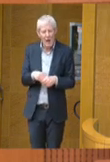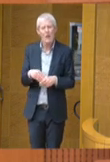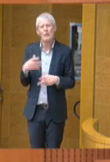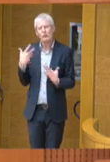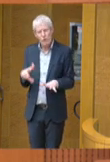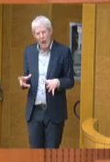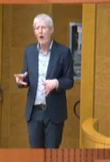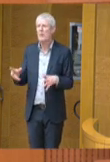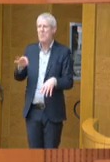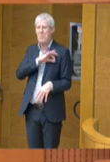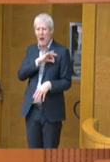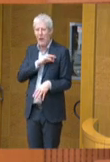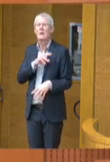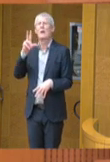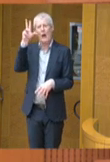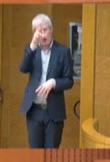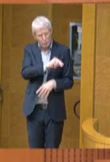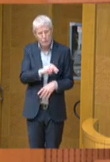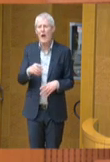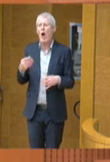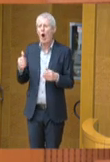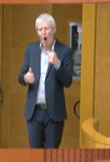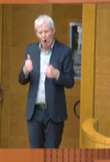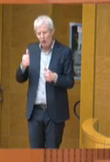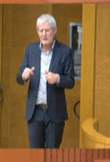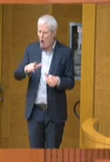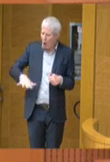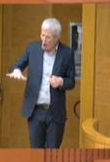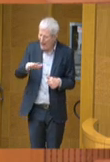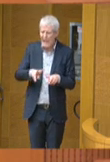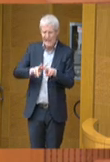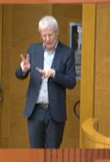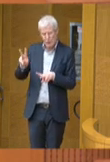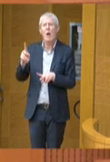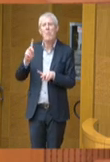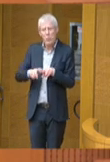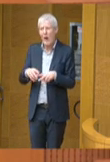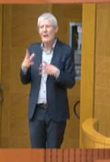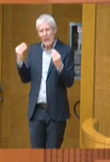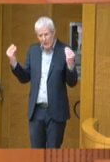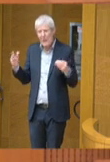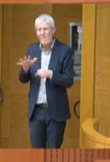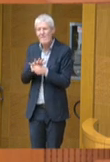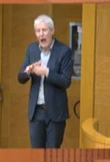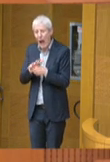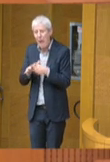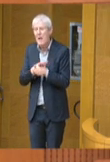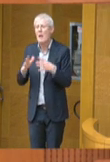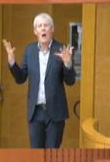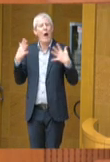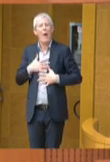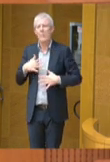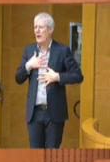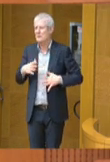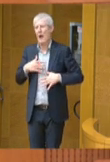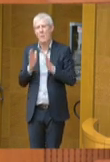numerosi riconoscimenti in concorsi locali e nazionali, ma anche tanto apprezzamento da parte delle famiglie e dei ragazzi